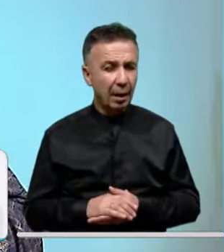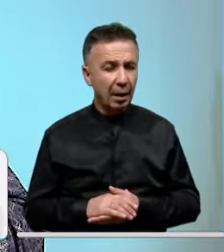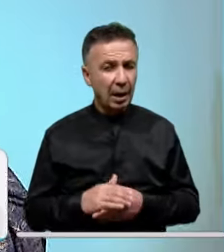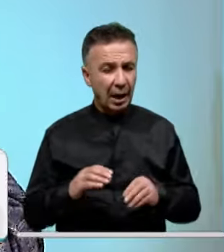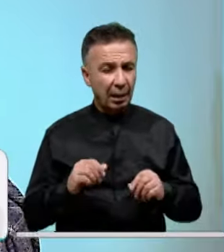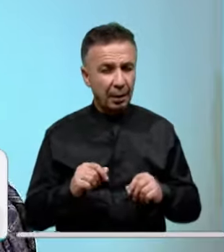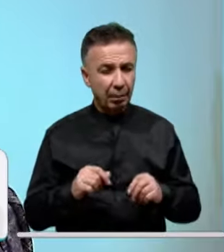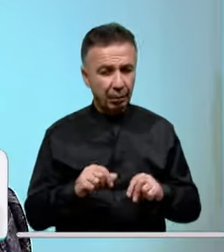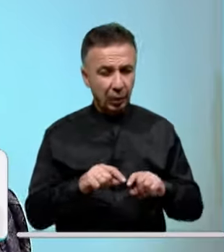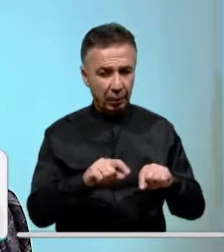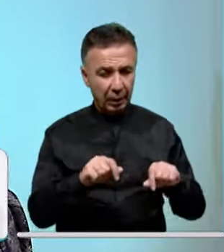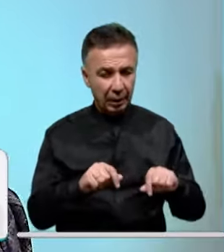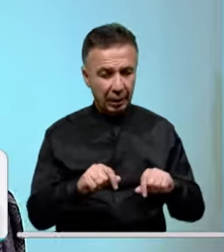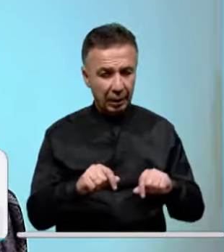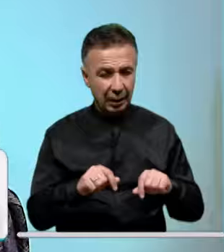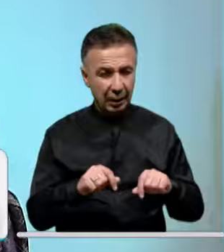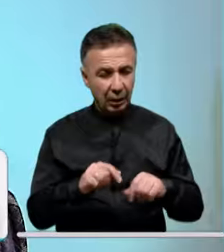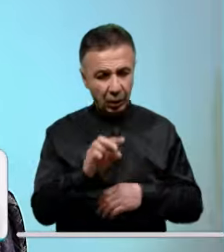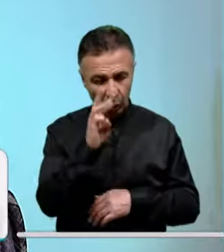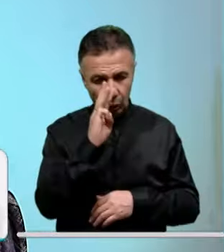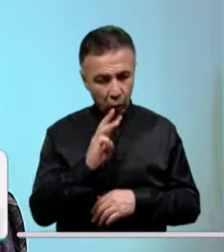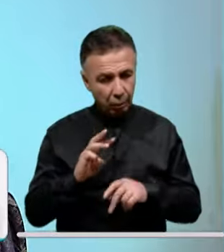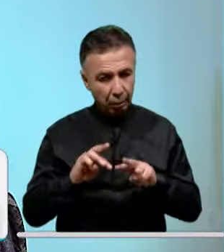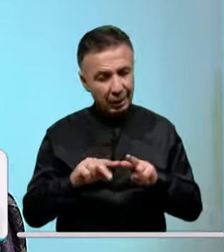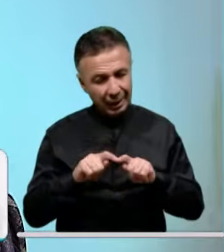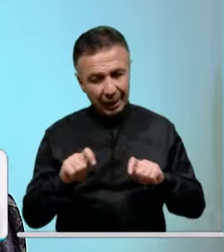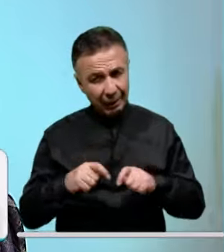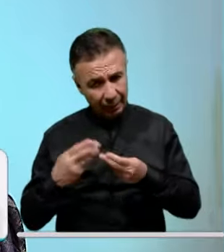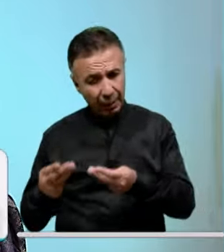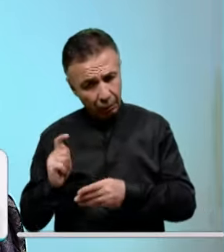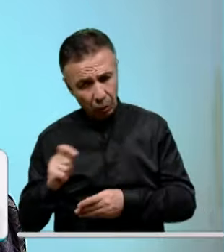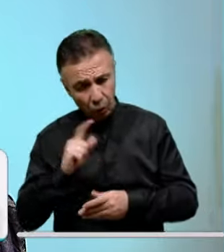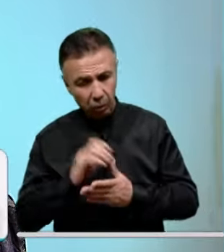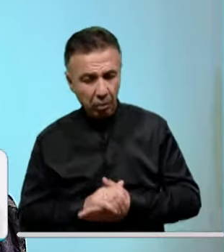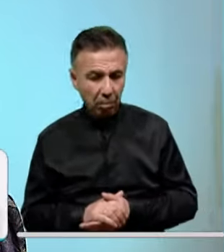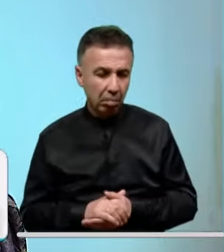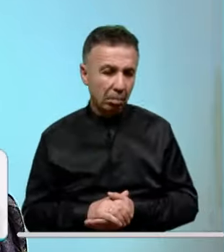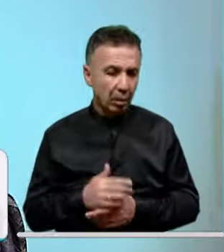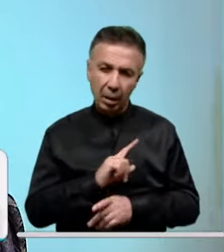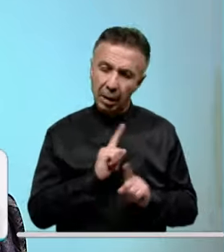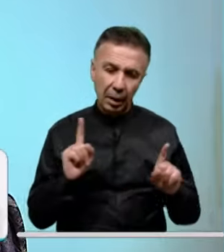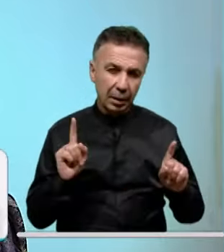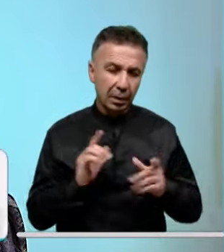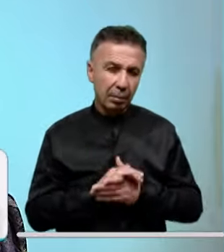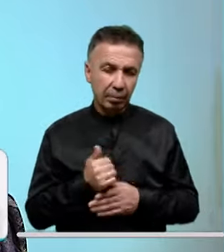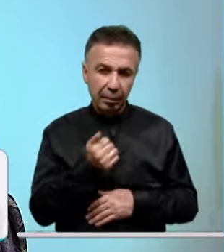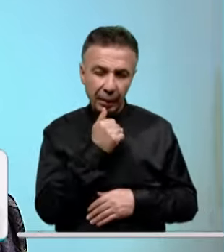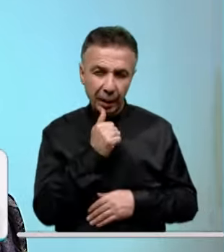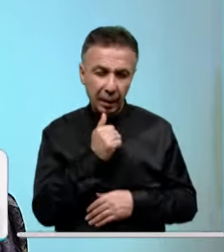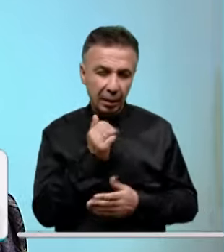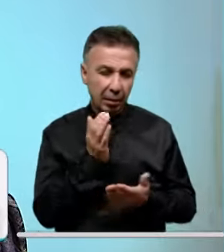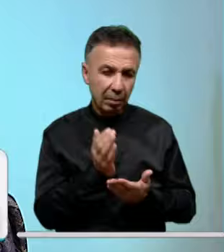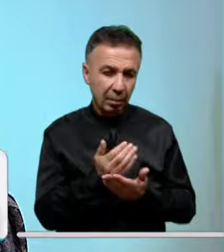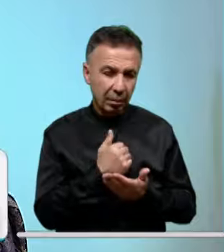mi? Vermeli midirler? Hayır. Babalarından kendilerine kalmış olan yerdir. Babalarının